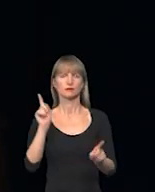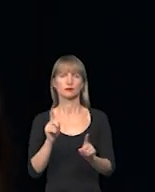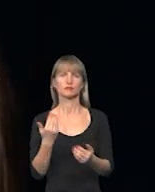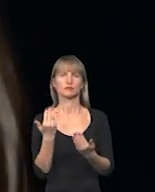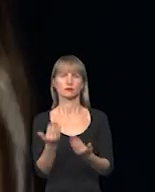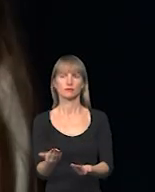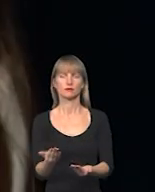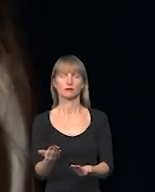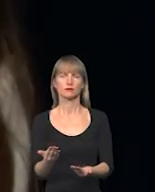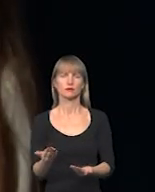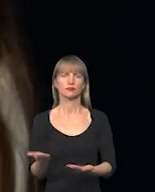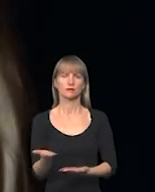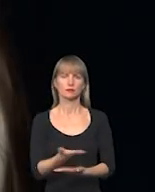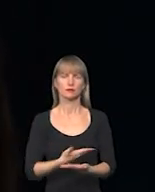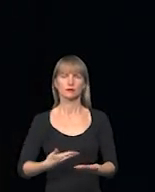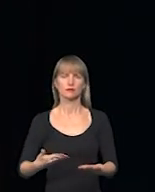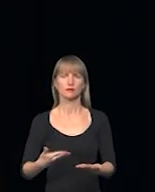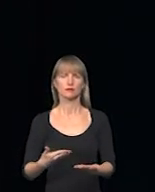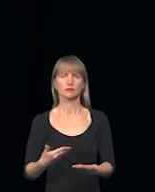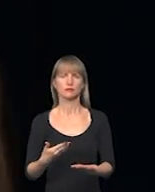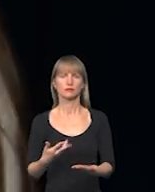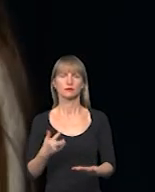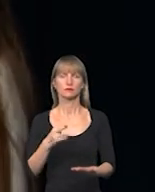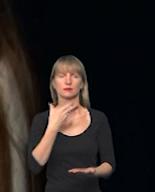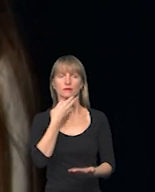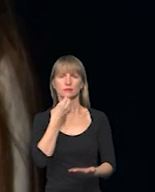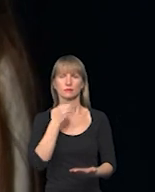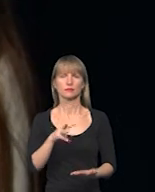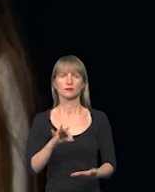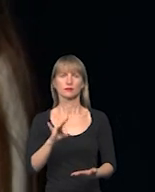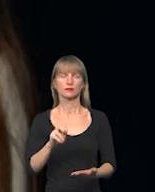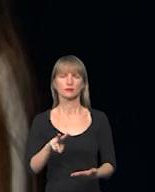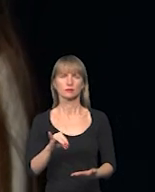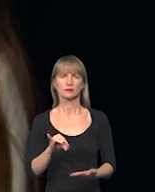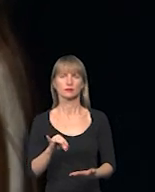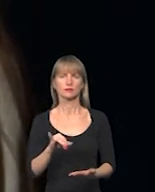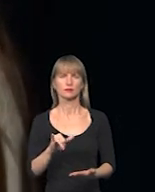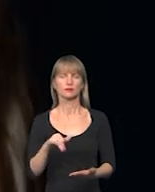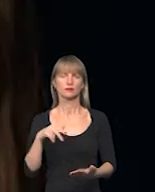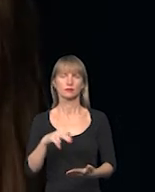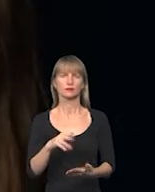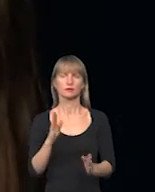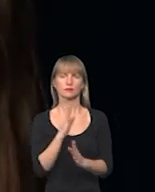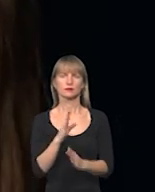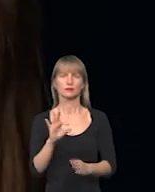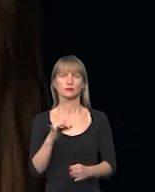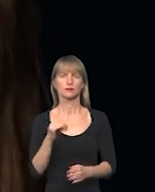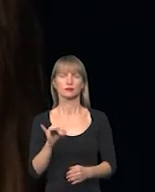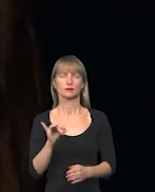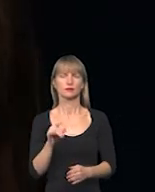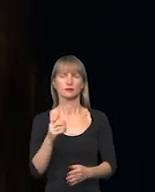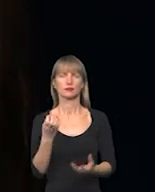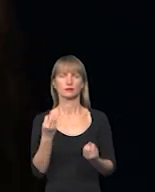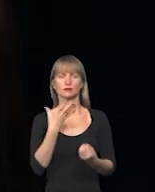от ми біля красивого муралу, пам'ятаєш, як ми от проходили біля красивого муралу? Ой, там такі були гарні